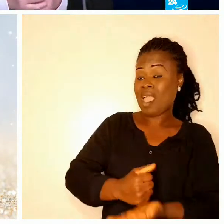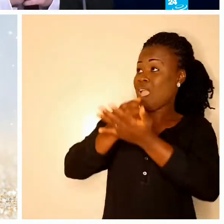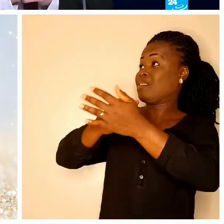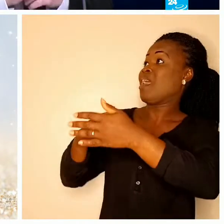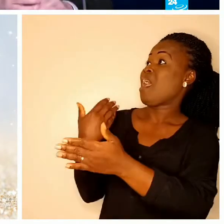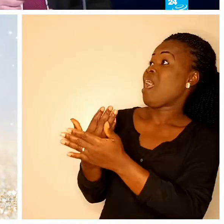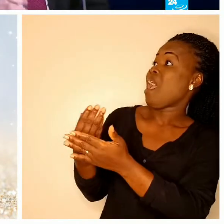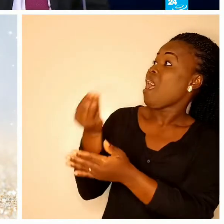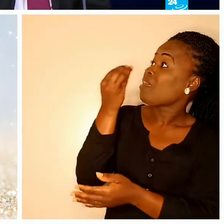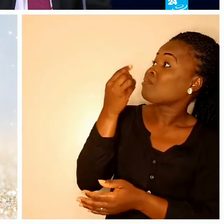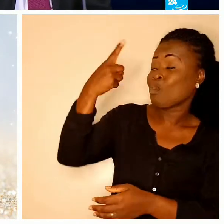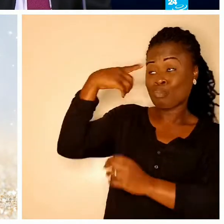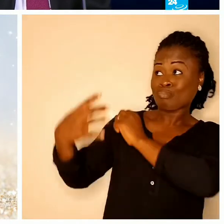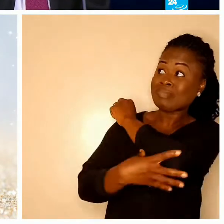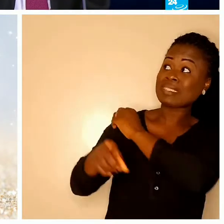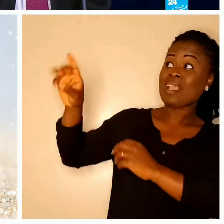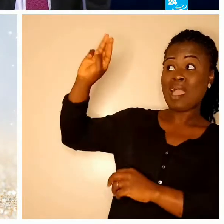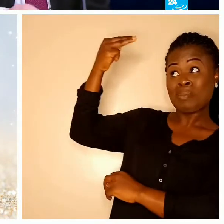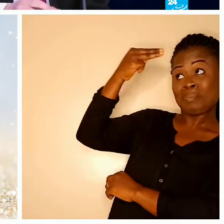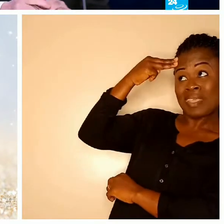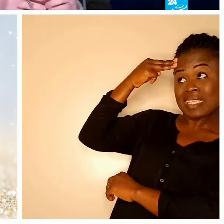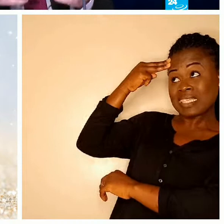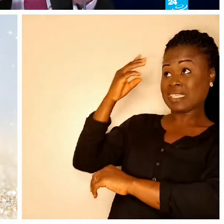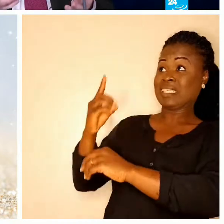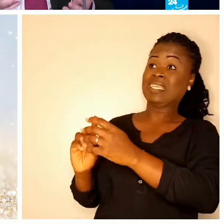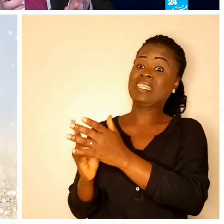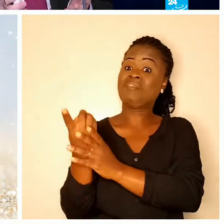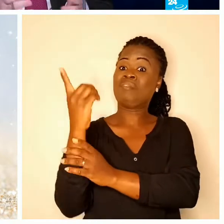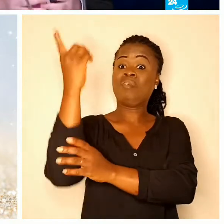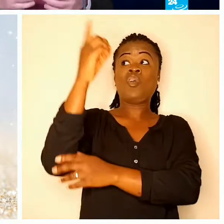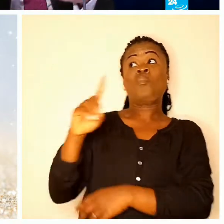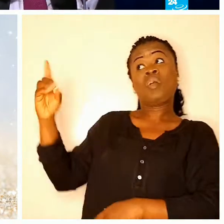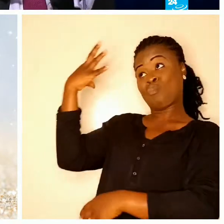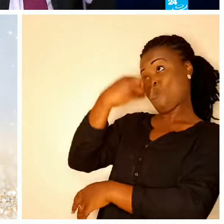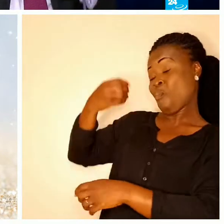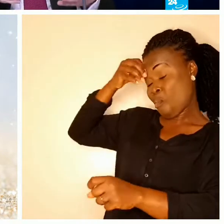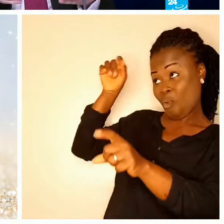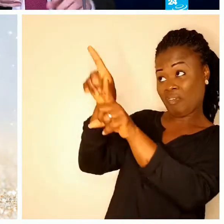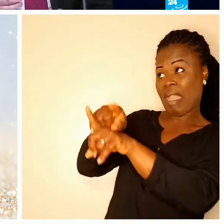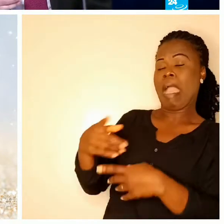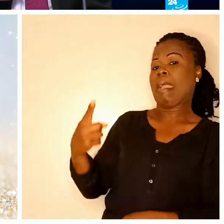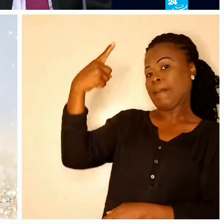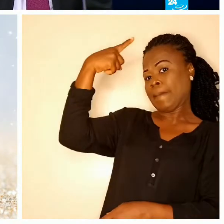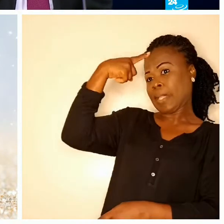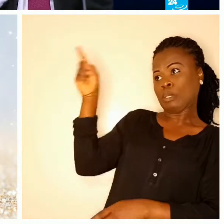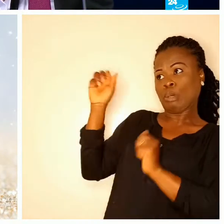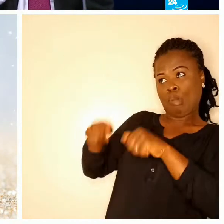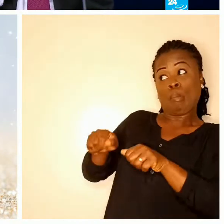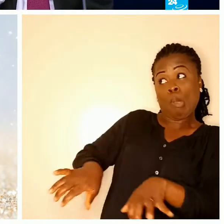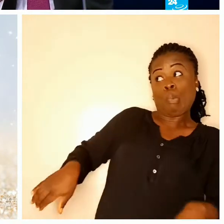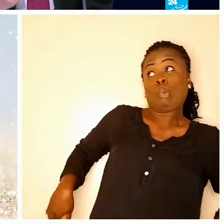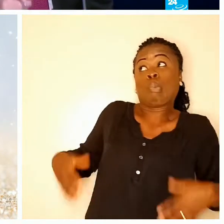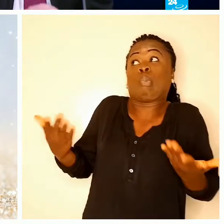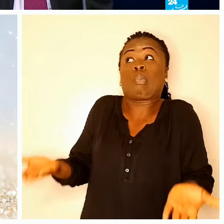pauvres. Votre ministre du Développement communautaire, Mansour Faye, qui est aussi votre beau-frère, est soupçonné de favoritisme. Est-ce que cela ne nuit pas